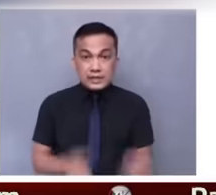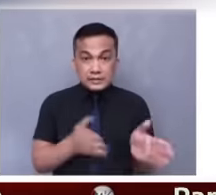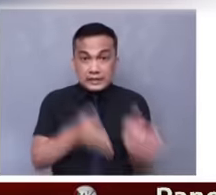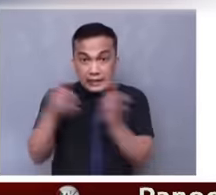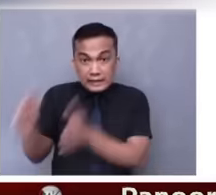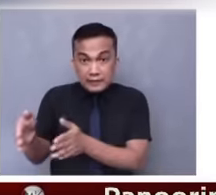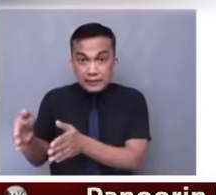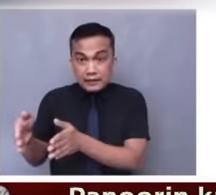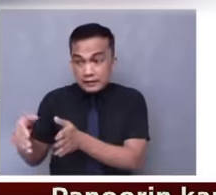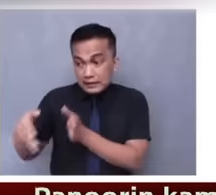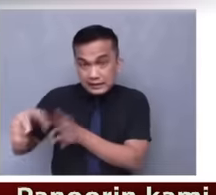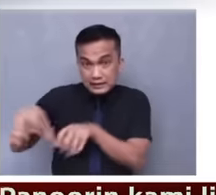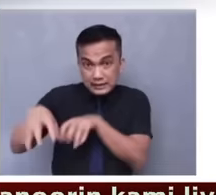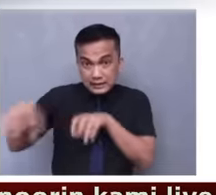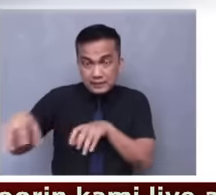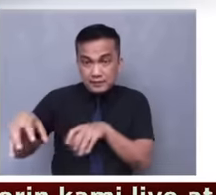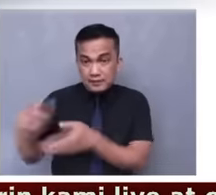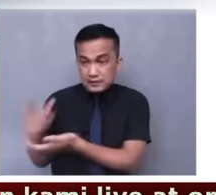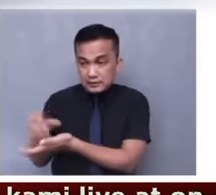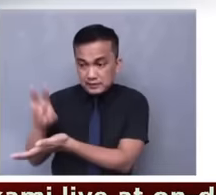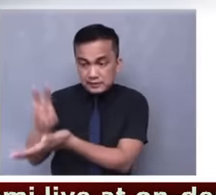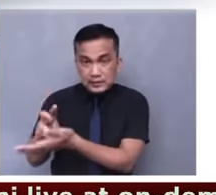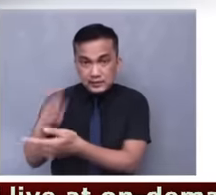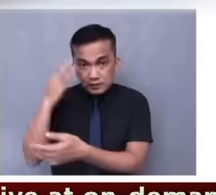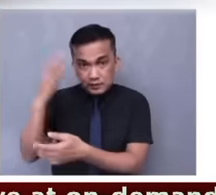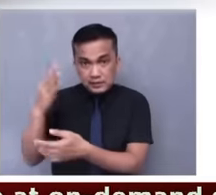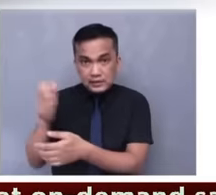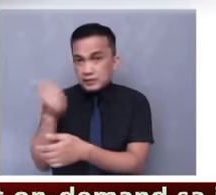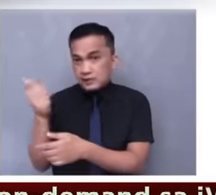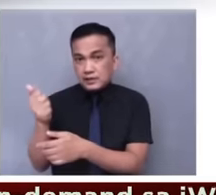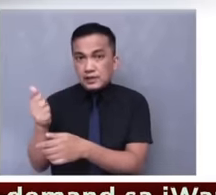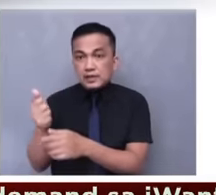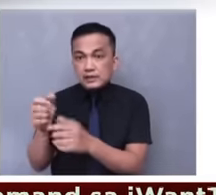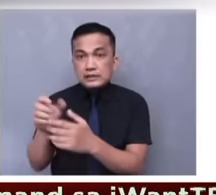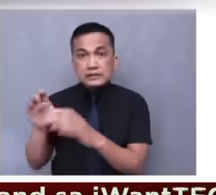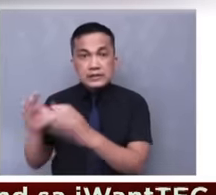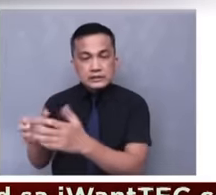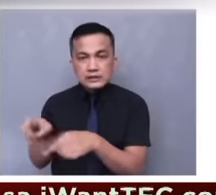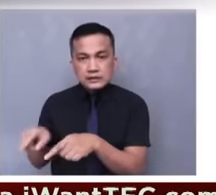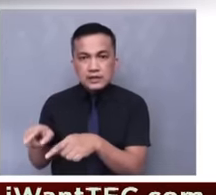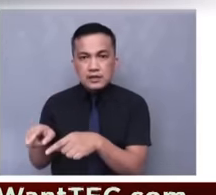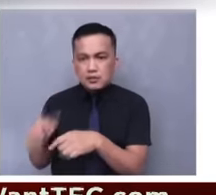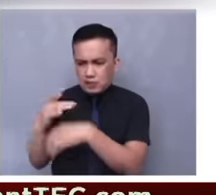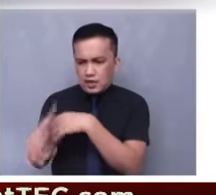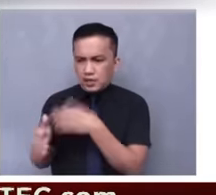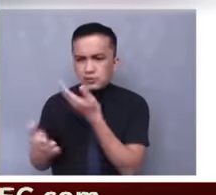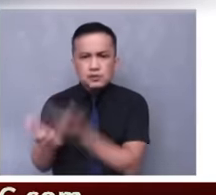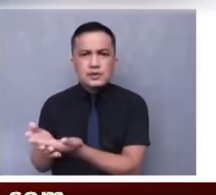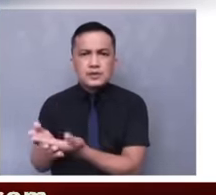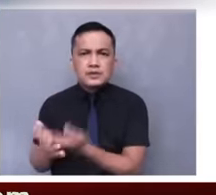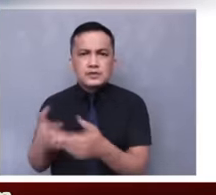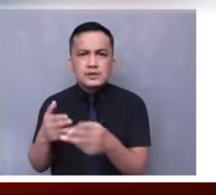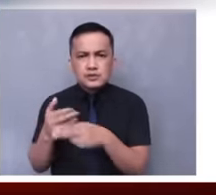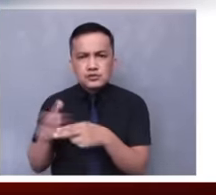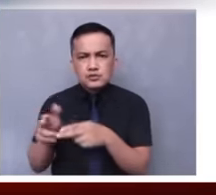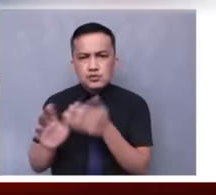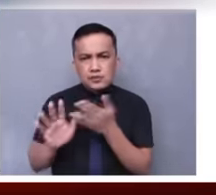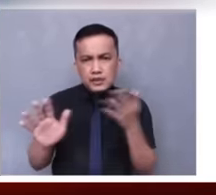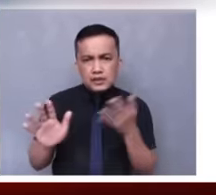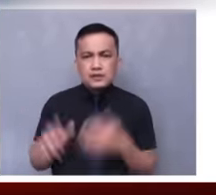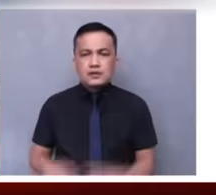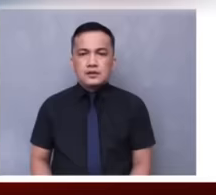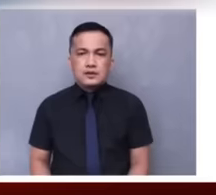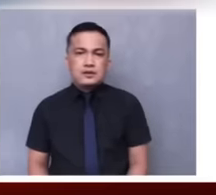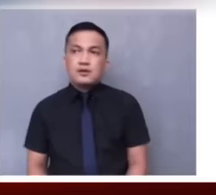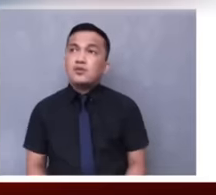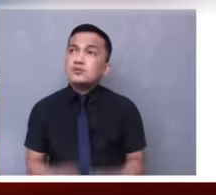Bulacan Capital Gymnasium na nakalaan sa ibang category, may mga dumating ng maaga kahit mas maikli ang pila. Mahalaga po kasi